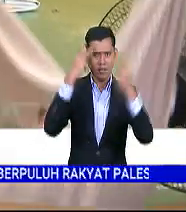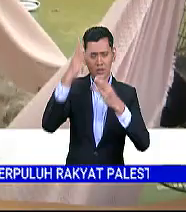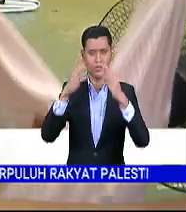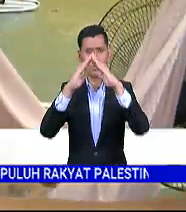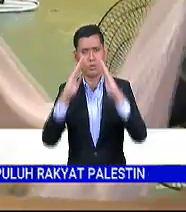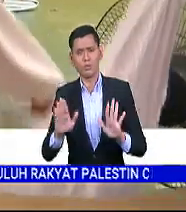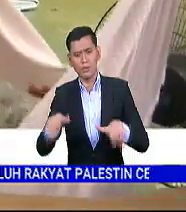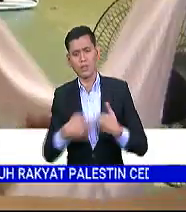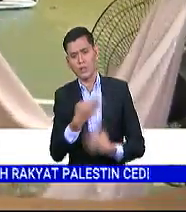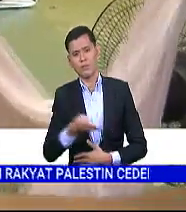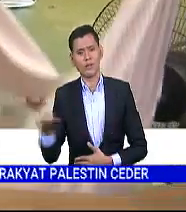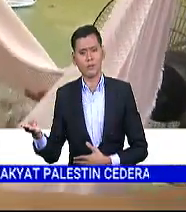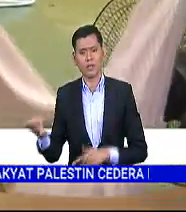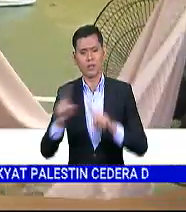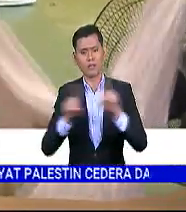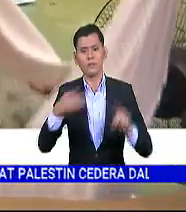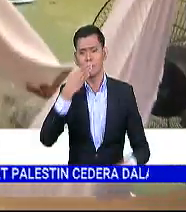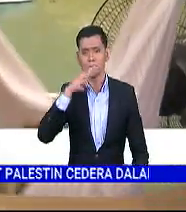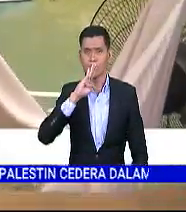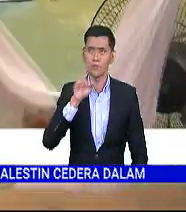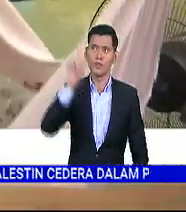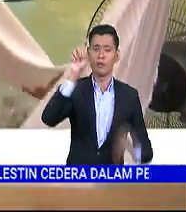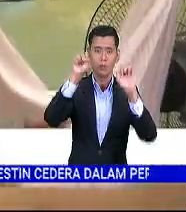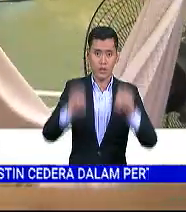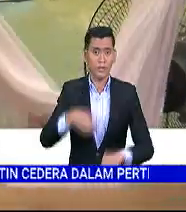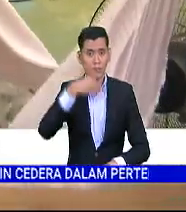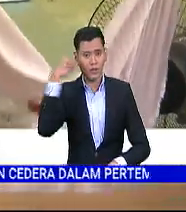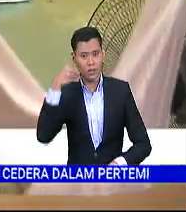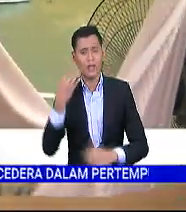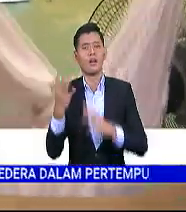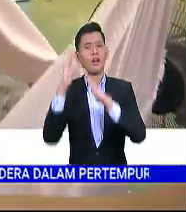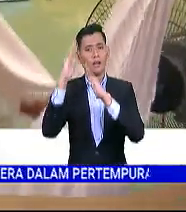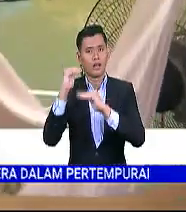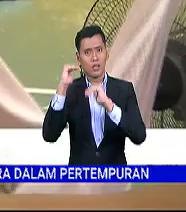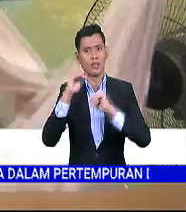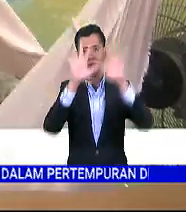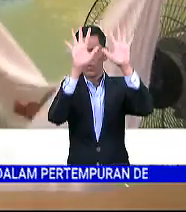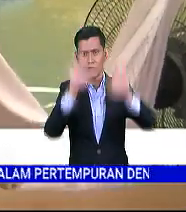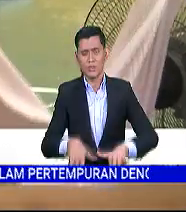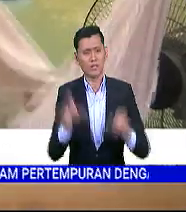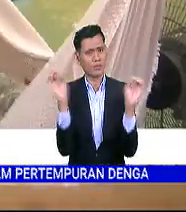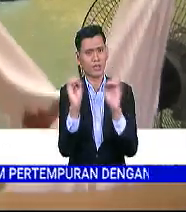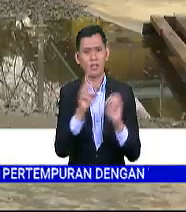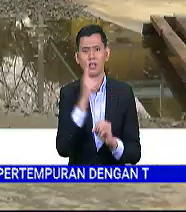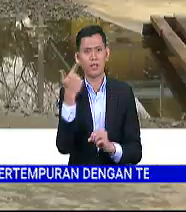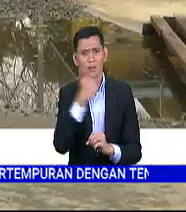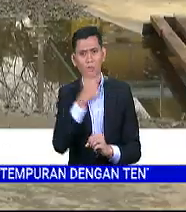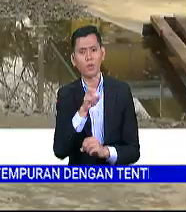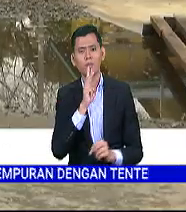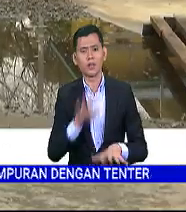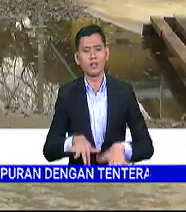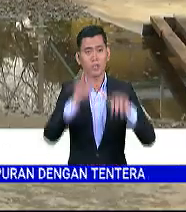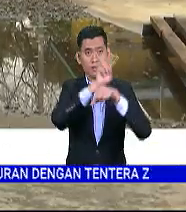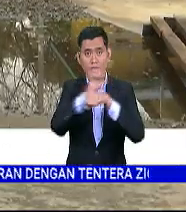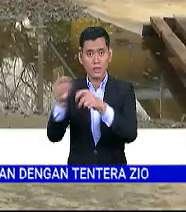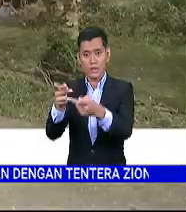apa semua lah. Tapi alhamdulillah dapat pulang, harap dah hujan si agik kuat je lah. Jangannya banyak agik je lah. Tinjauan